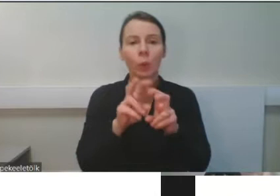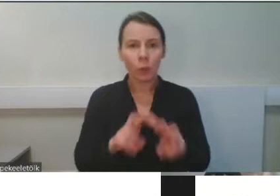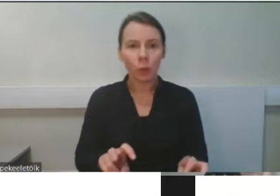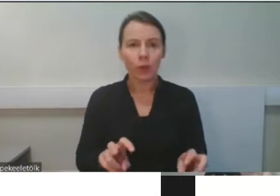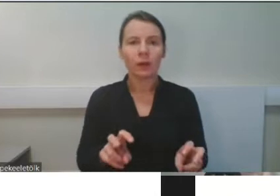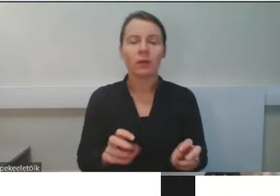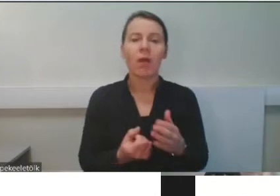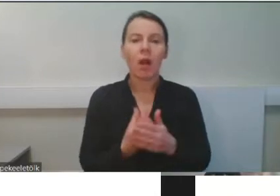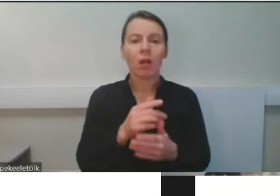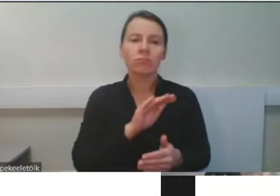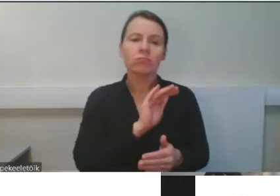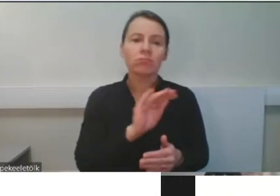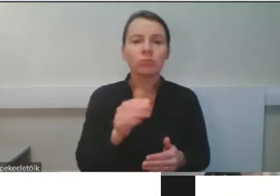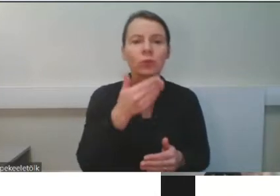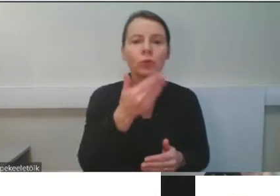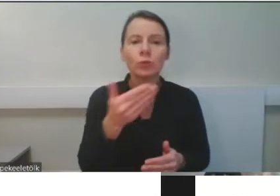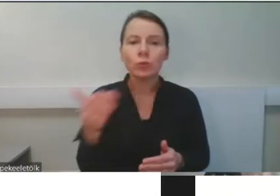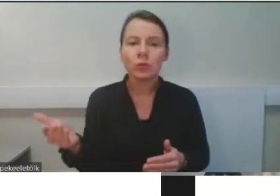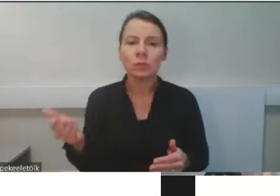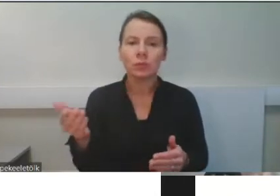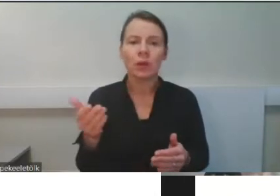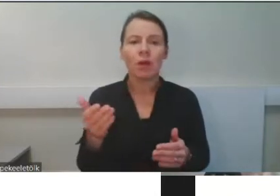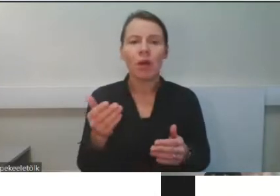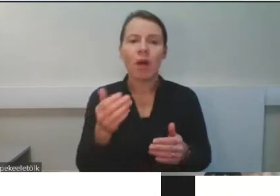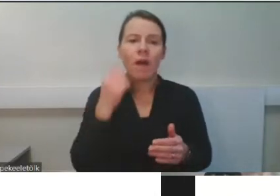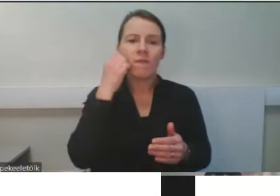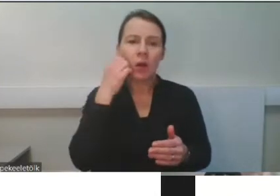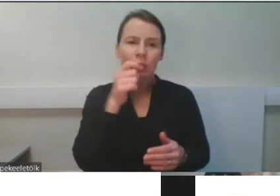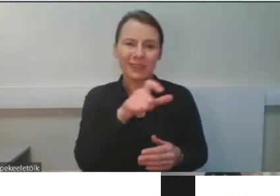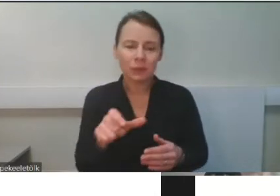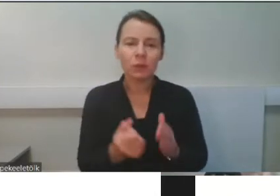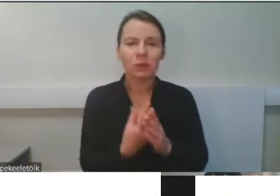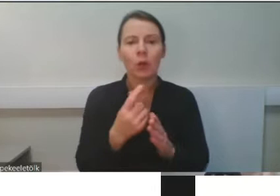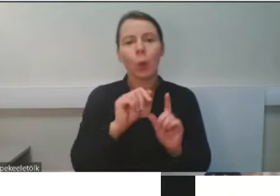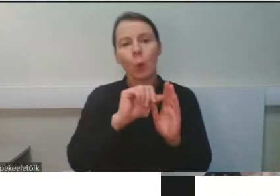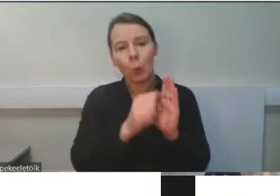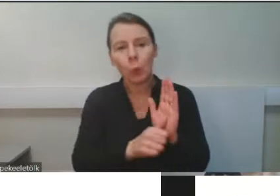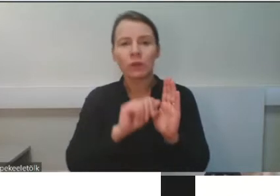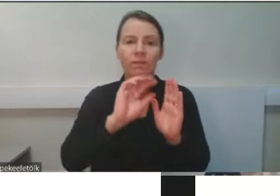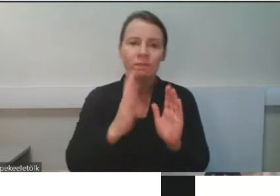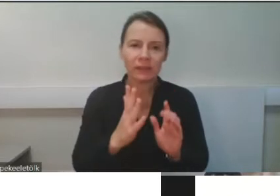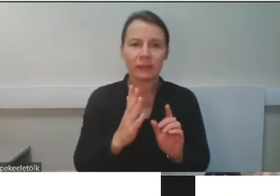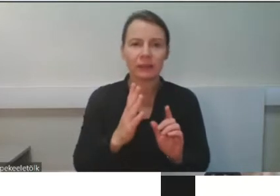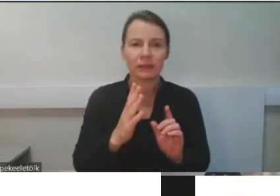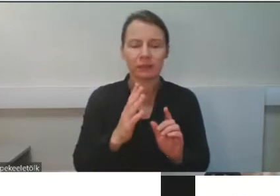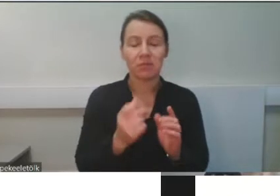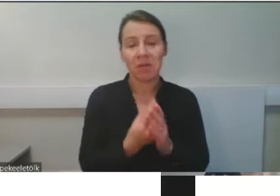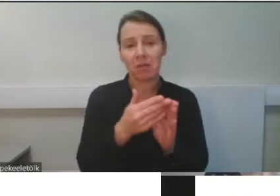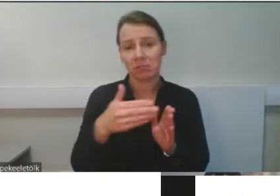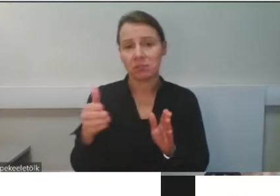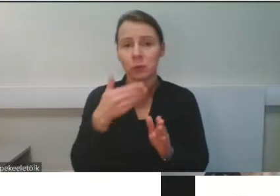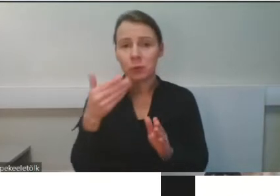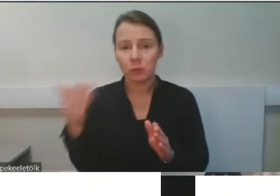koduses keskkonnas, on leibkonna alalised liikmed. Kui ta ajutiselt on 6 aega haiglas, siis